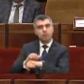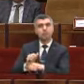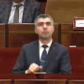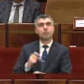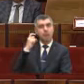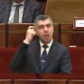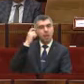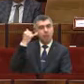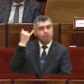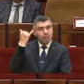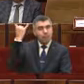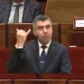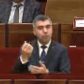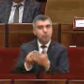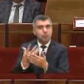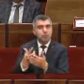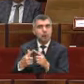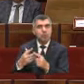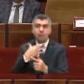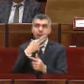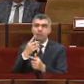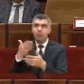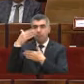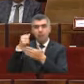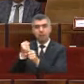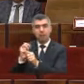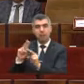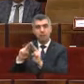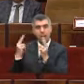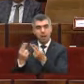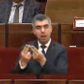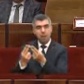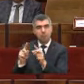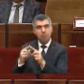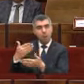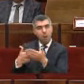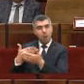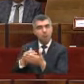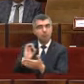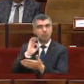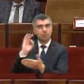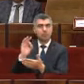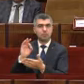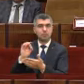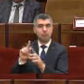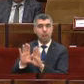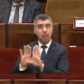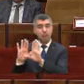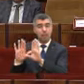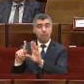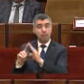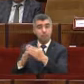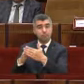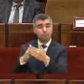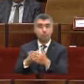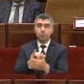كتفكروا ولا لقيتوا شي حل تسهيل الحصول ديال مغاربة العالم على هذه الوثائق إلى حين تسوية الأمور الإدارية مع دول المهجر، وبالتالي ما نخليهمش هكذا كيصطدموا